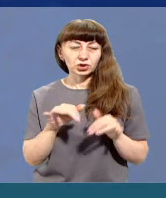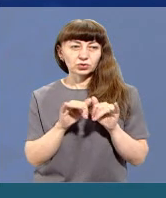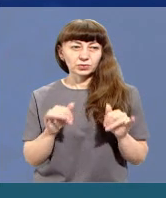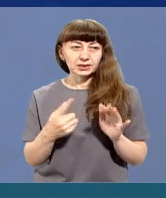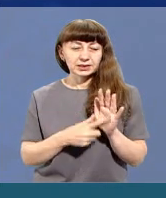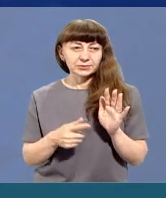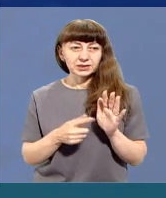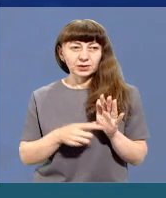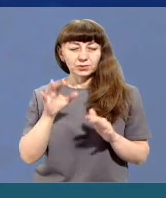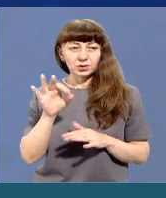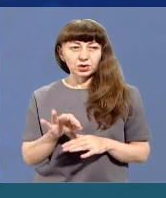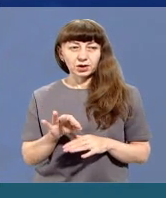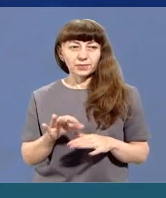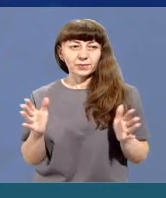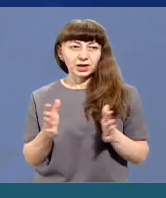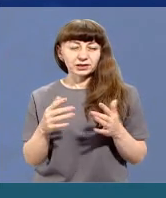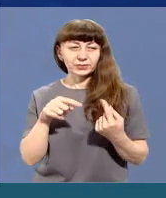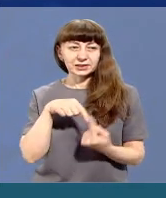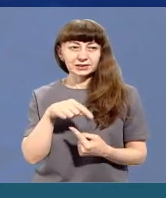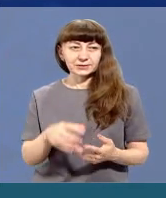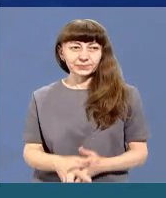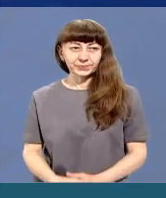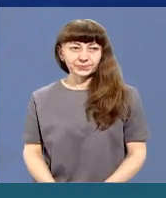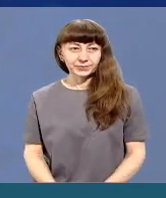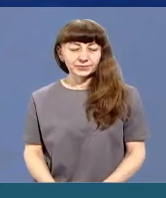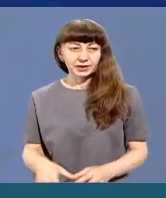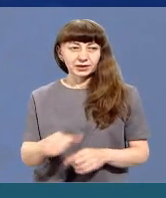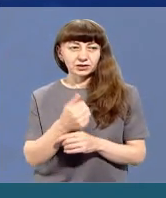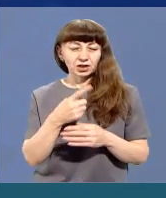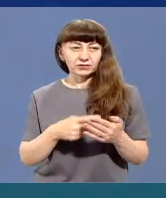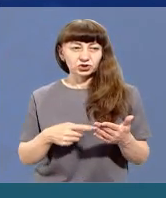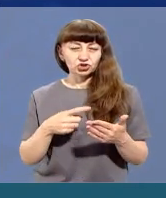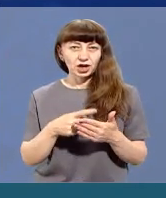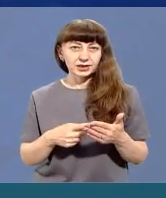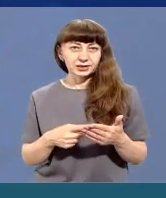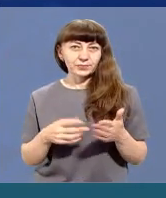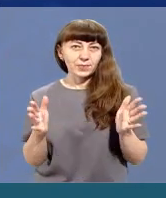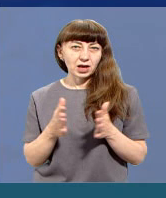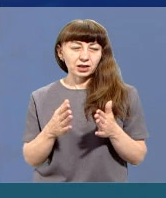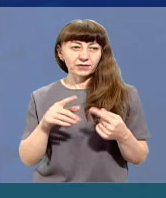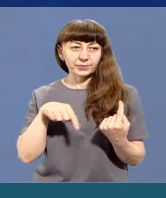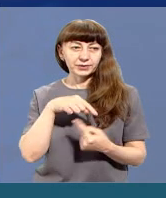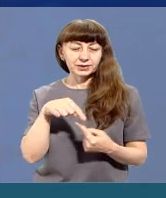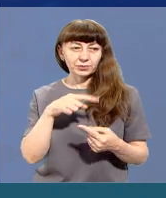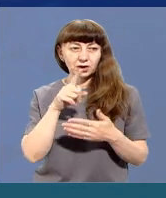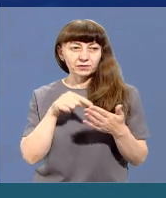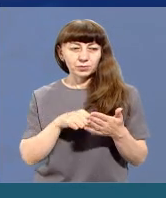них 77% субъектов малого бизнеса. Основная часть проверок малого предпринимательства проведена по